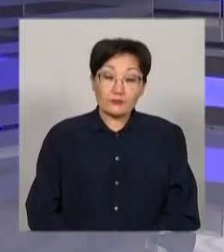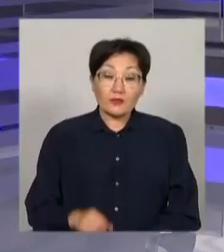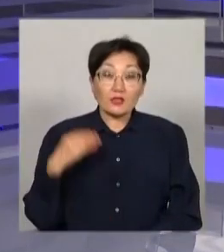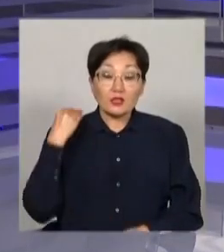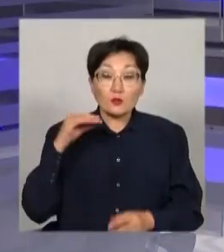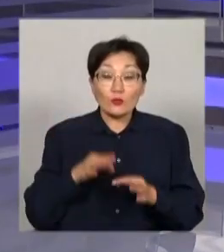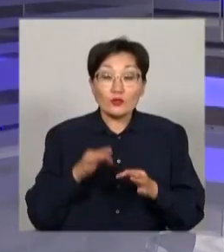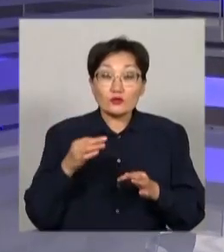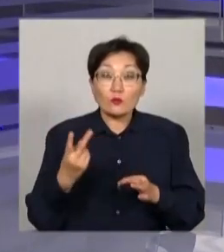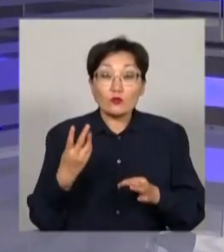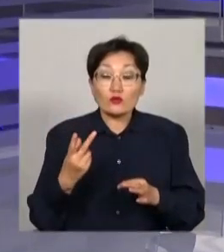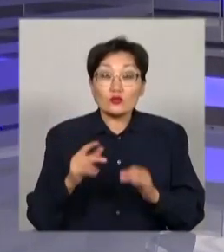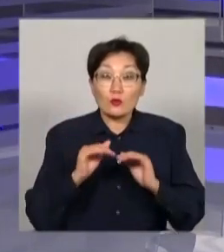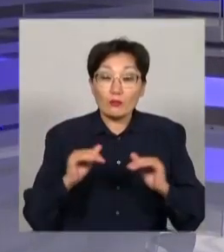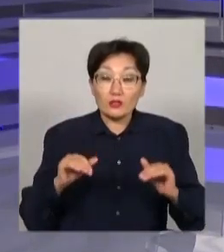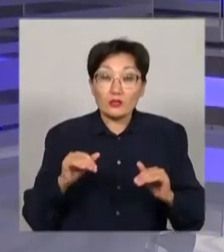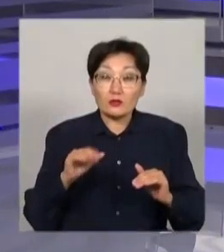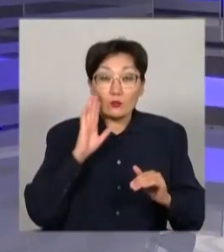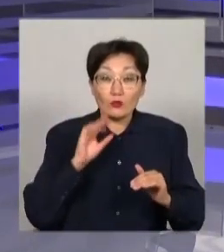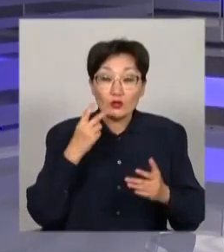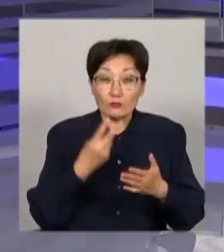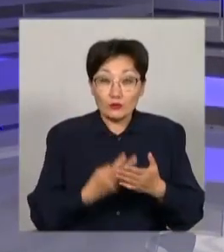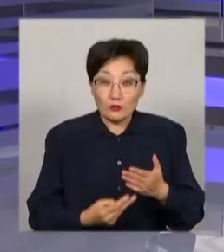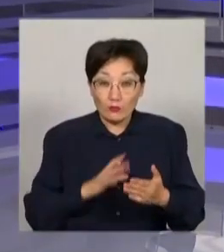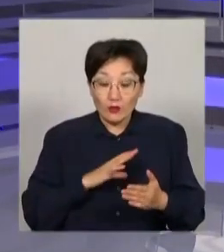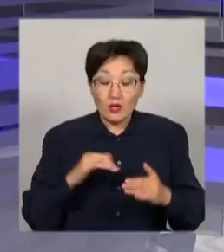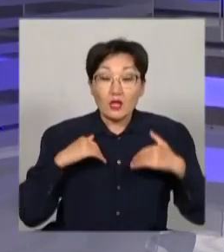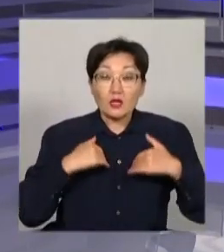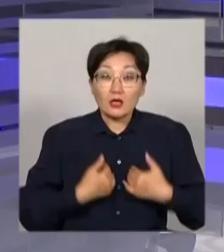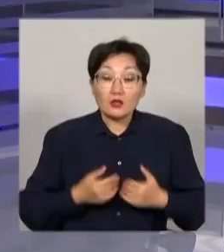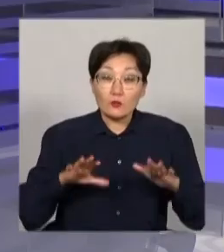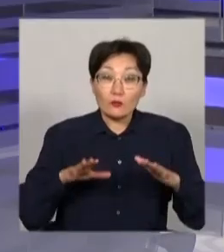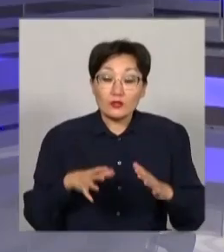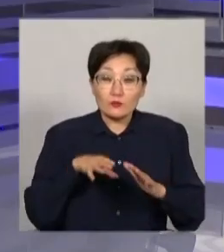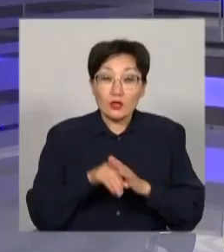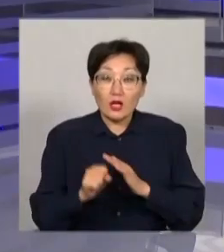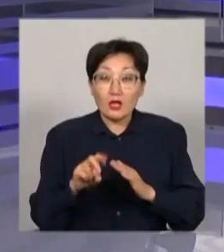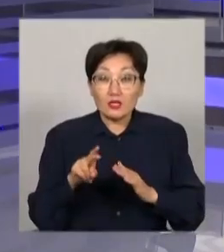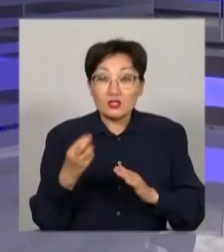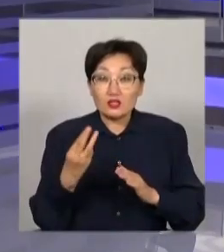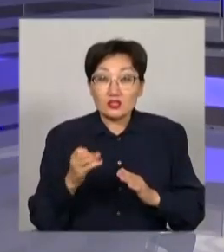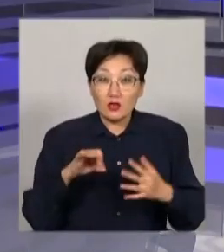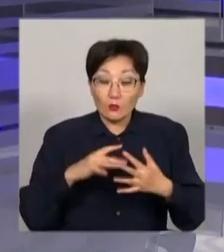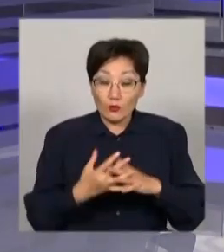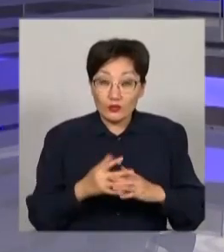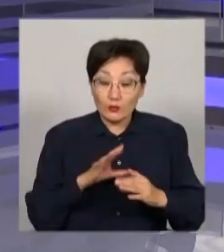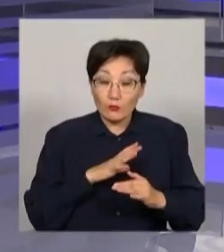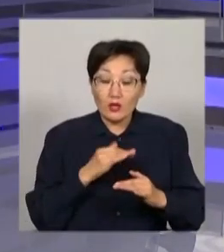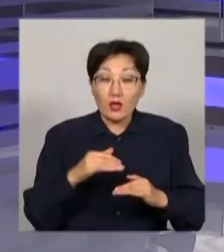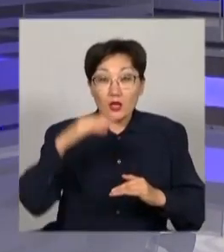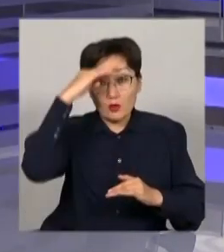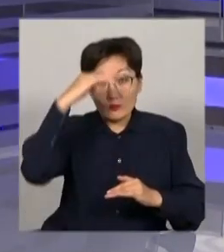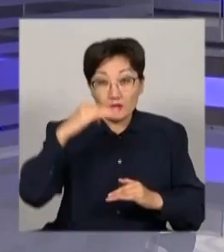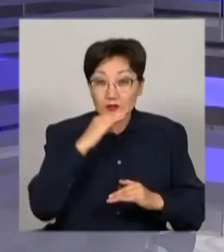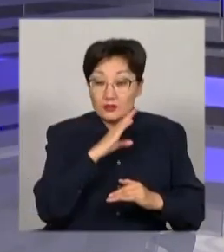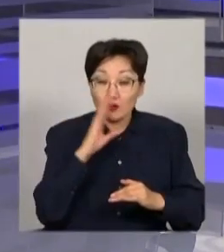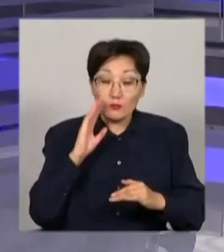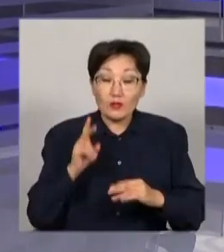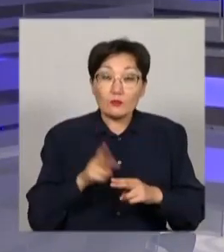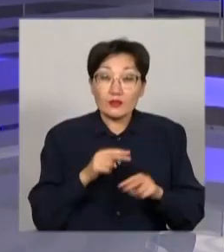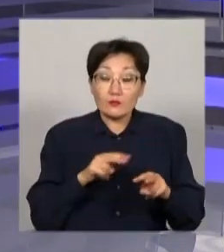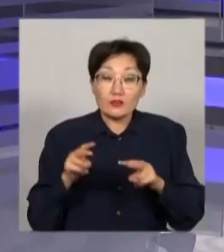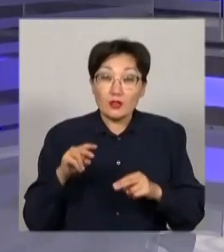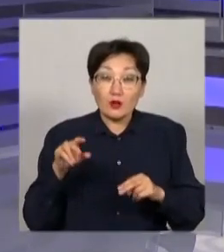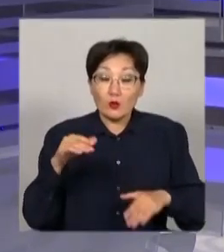Ақтөбе облысында 3 бала суға батып кетті. Қайғылы оқиға Ырғыз ауданына қарасты Ақши ауылында болған. Олар ата-аналарының қарауынсыз өзенге